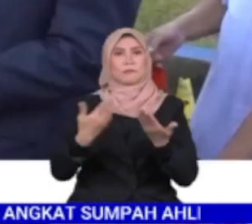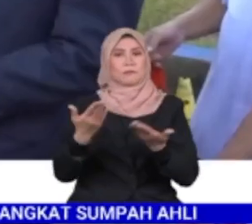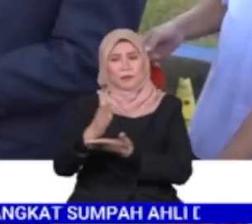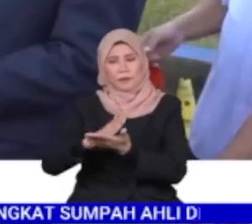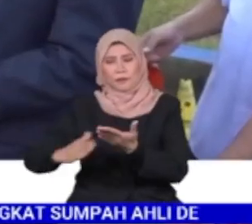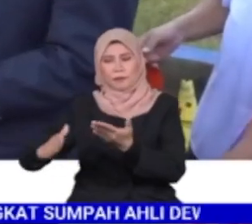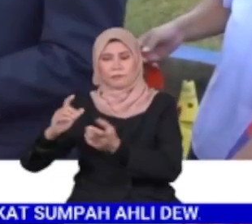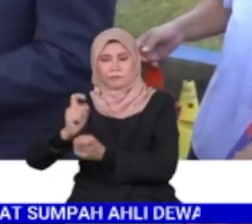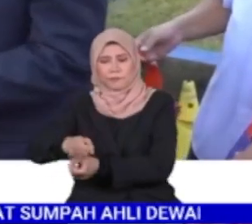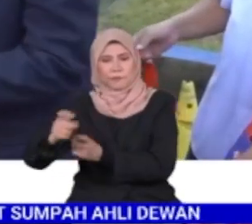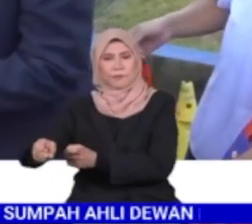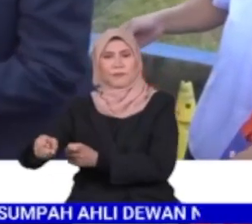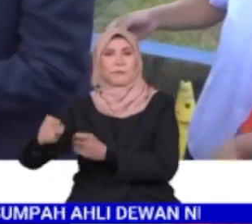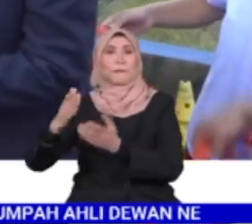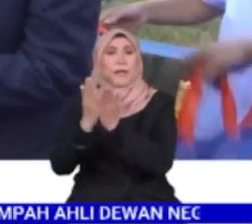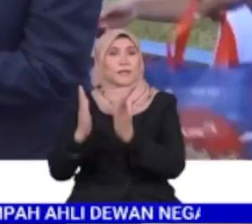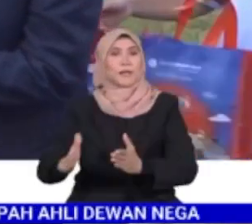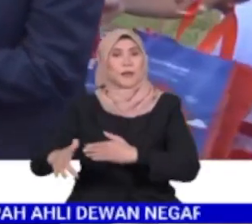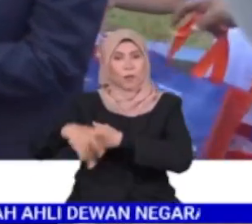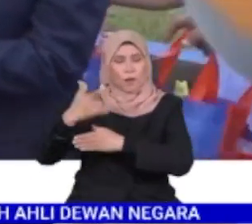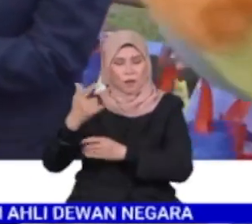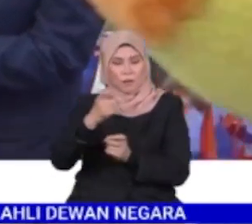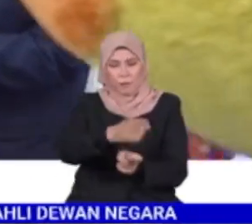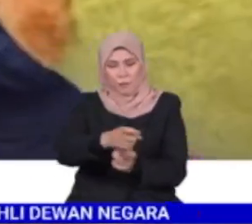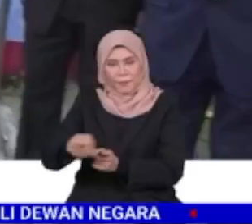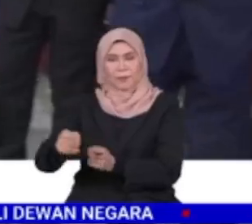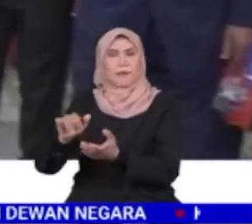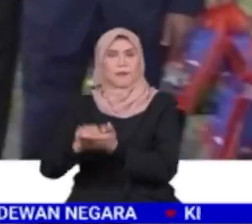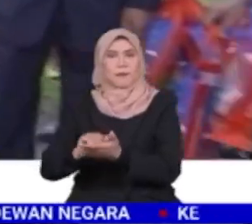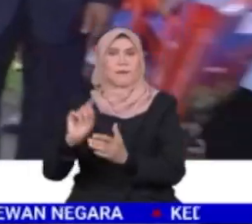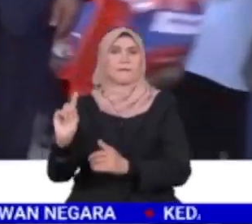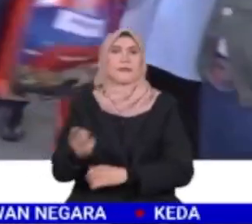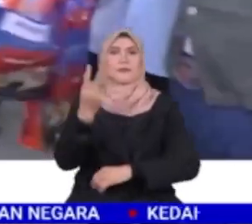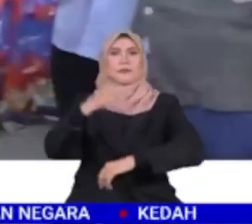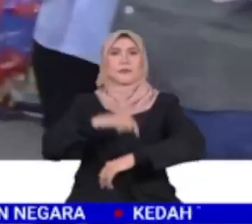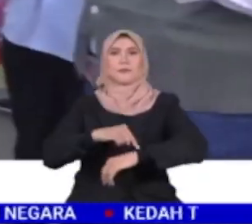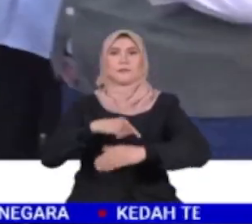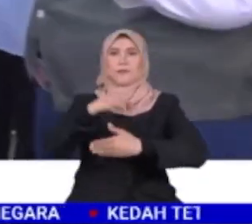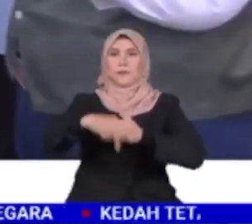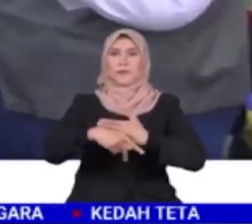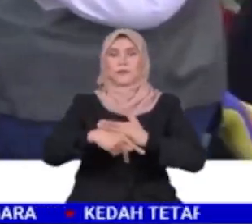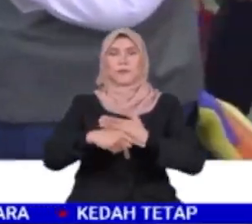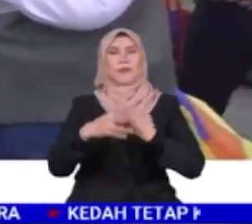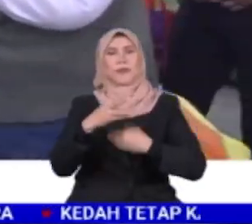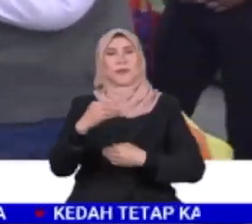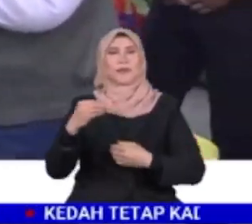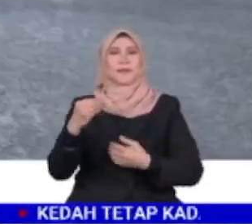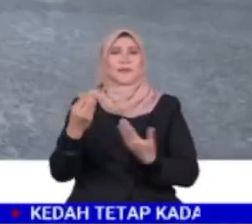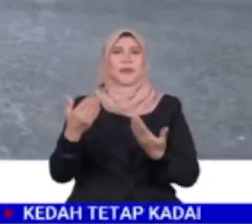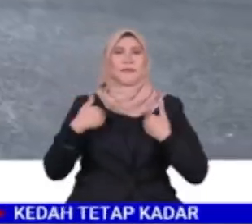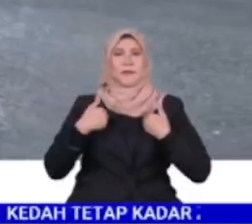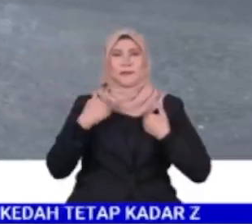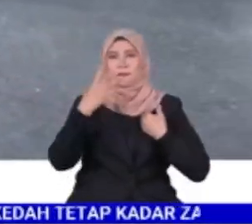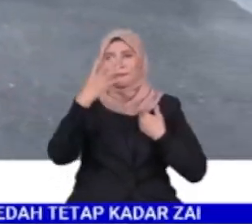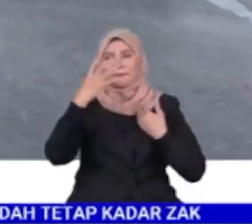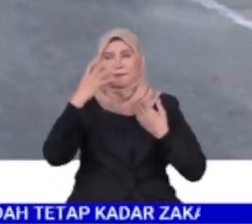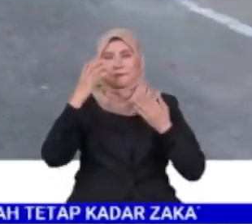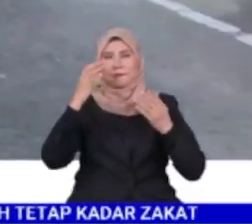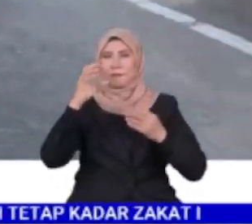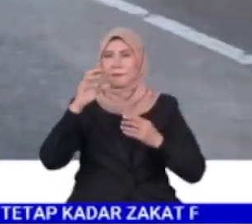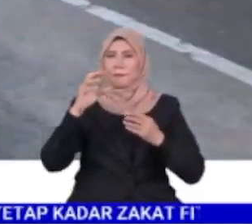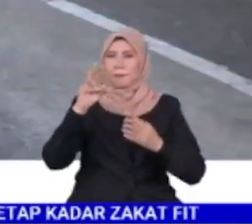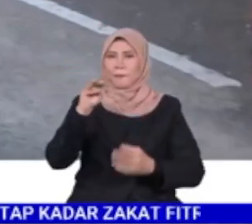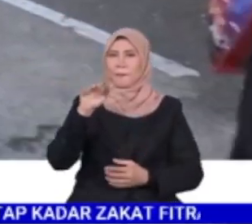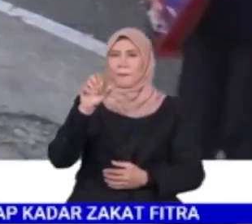kepada pelajar awal antara pengisian program julung kali ini selain dihubungkan dengan maskot Nuri dan rakyat